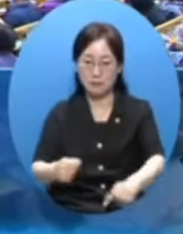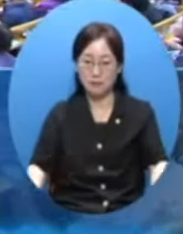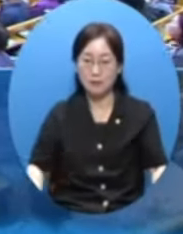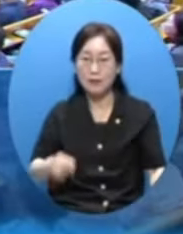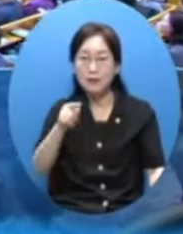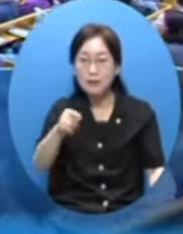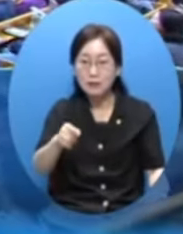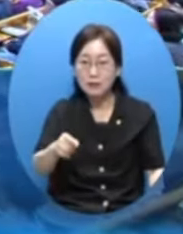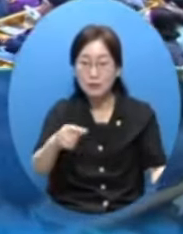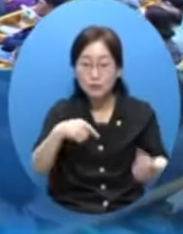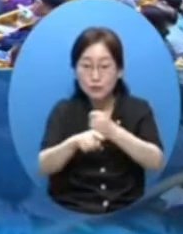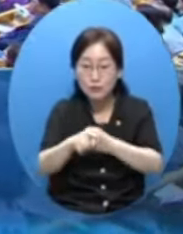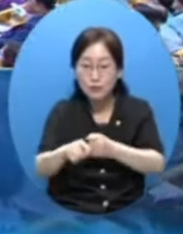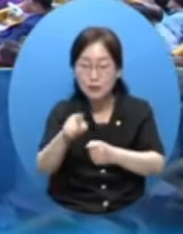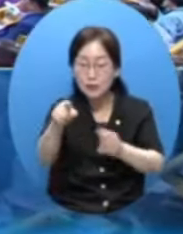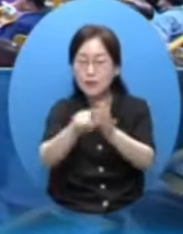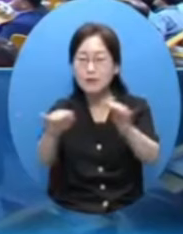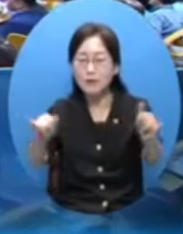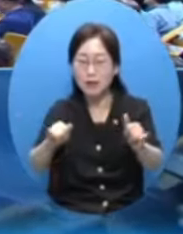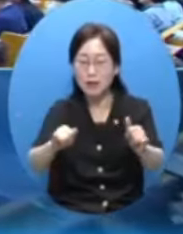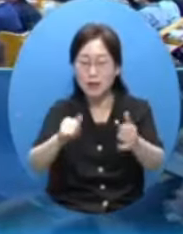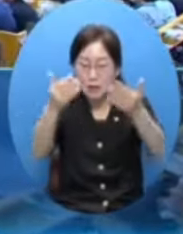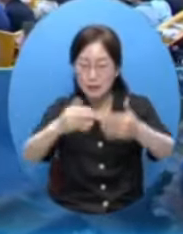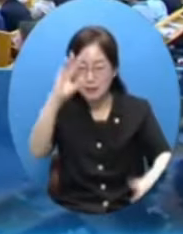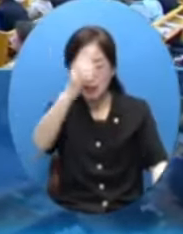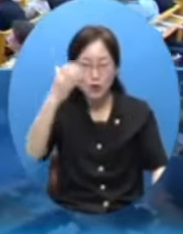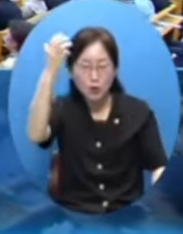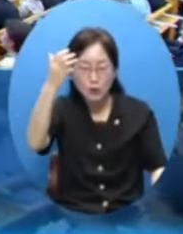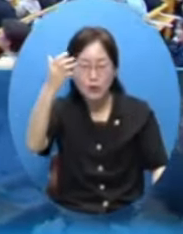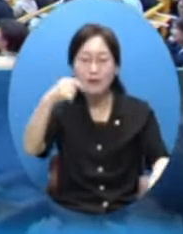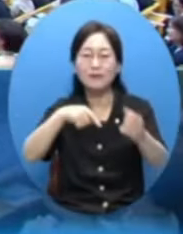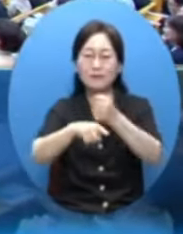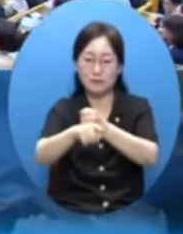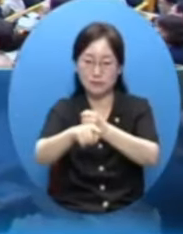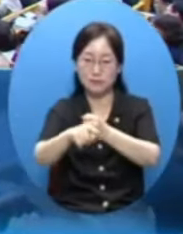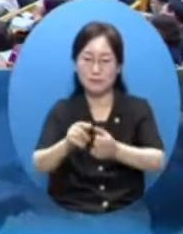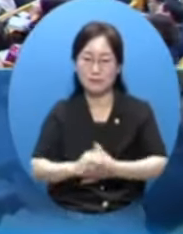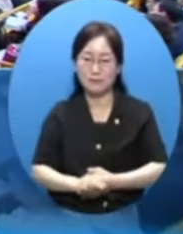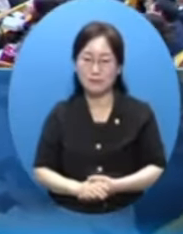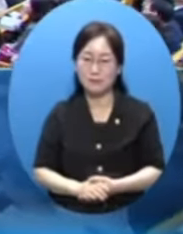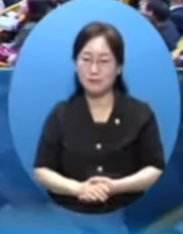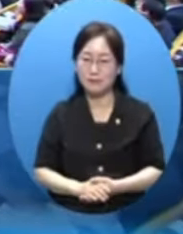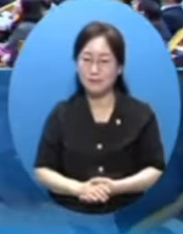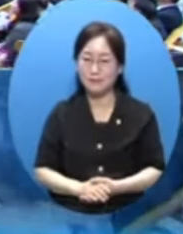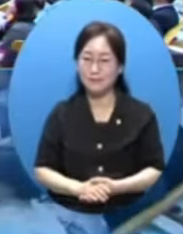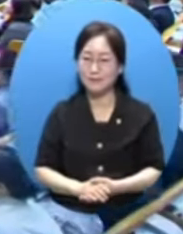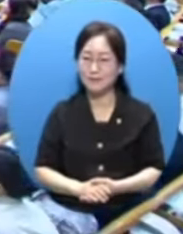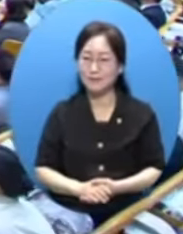이는 그를 믿는 자들이 받을 성령을 가리켜 말씀하신 것이라.